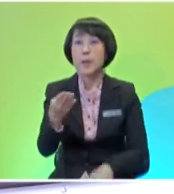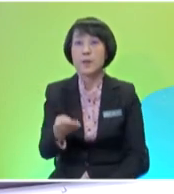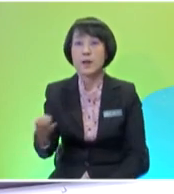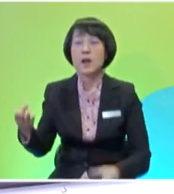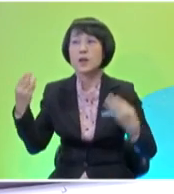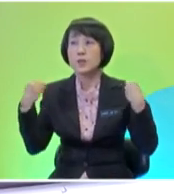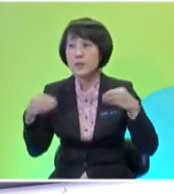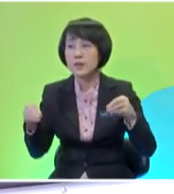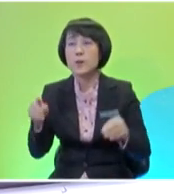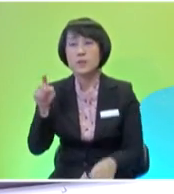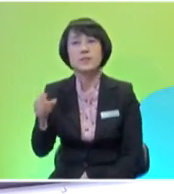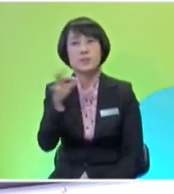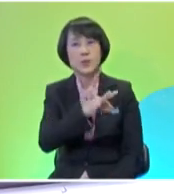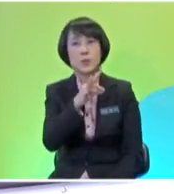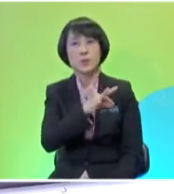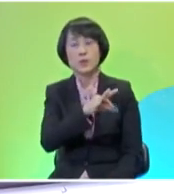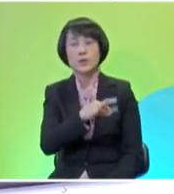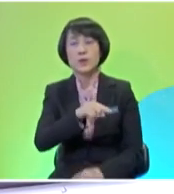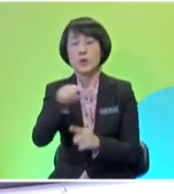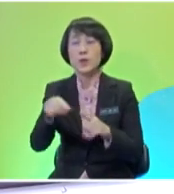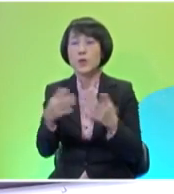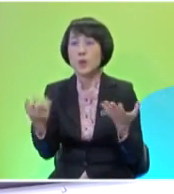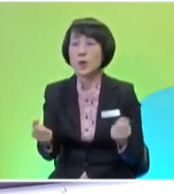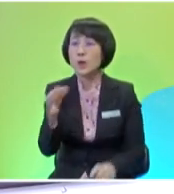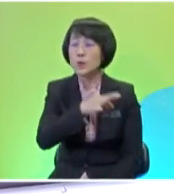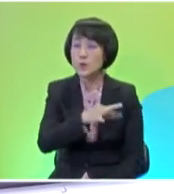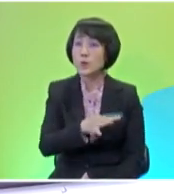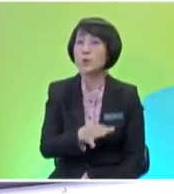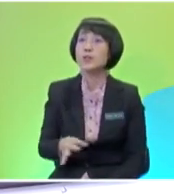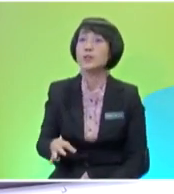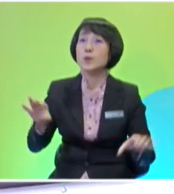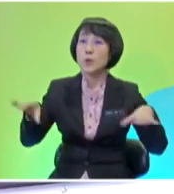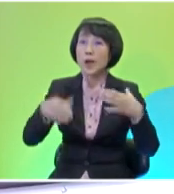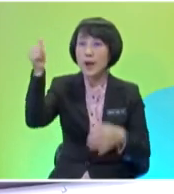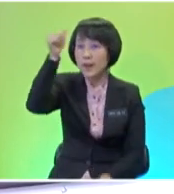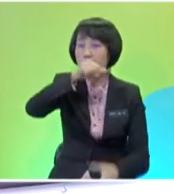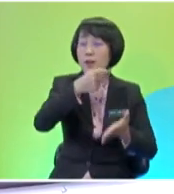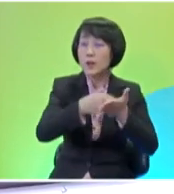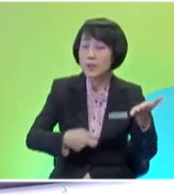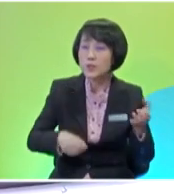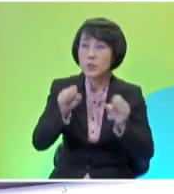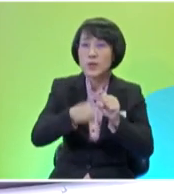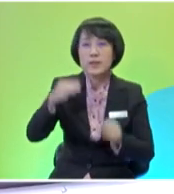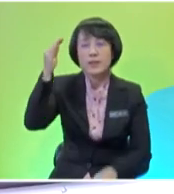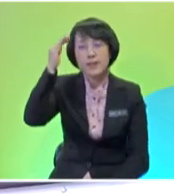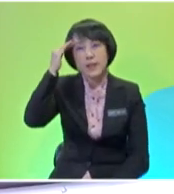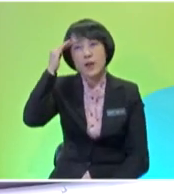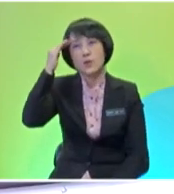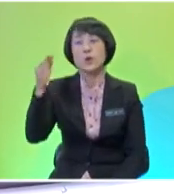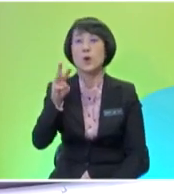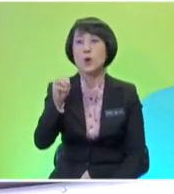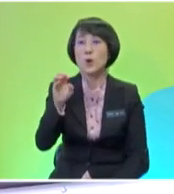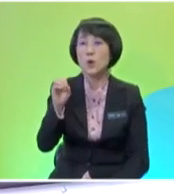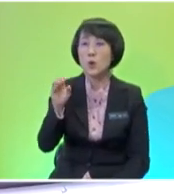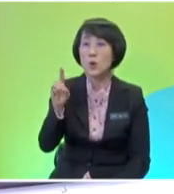jualan mesti kita nak untung. Jadi bila nak untung, kita buat anggaran kos, pengiraan kos tu supaya kita tahu okey modal kita tu rendah ke tinggi. Kalau